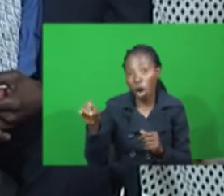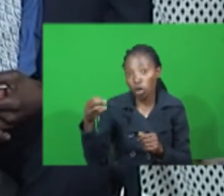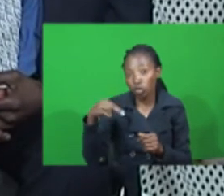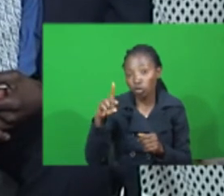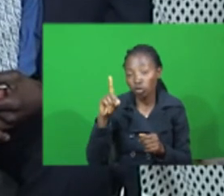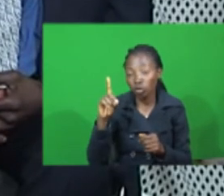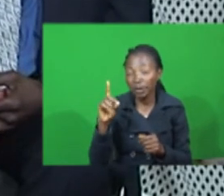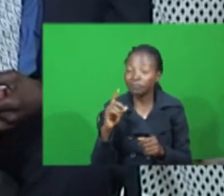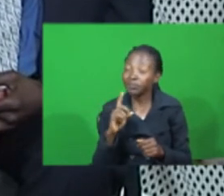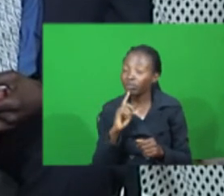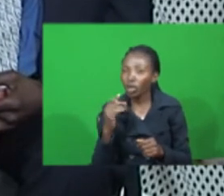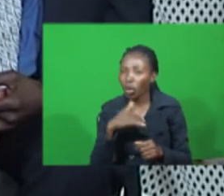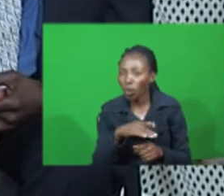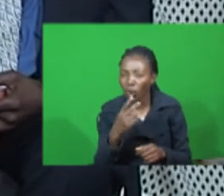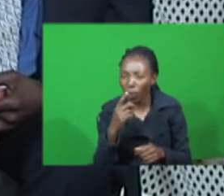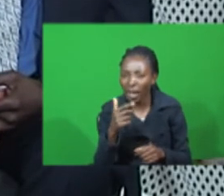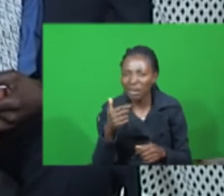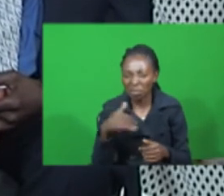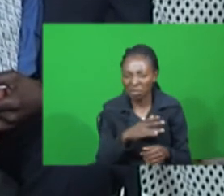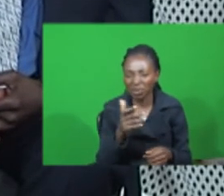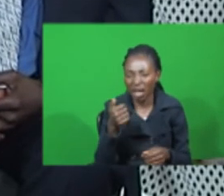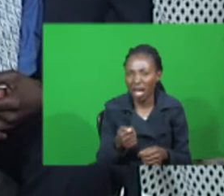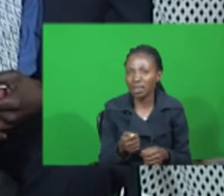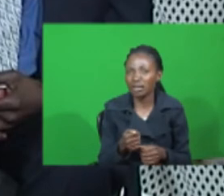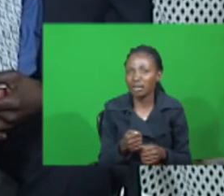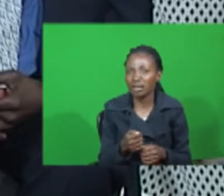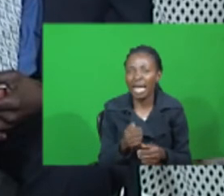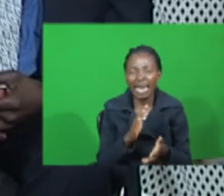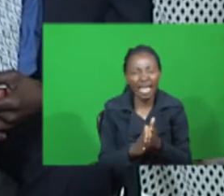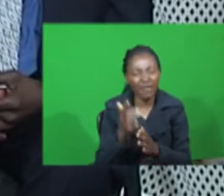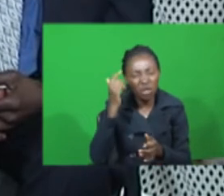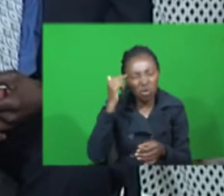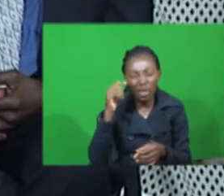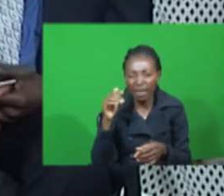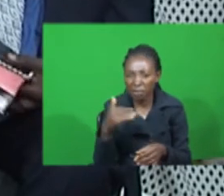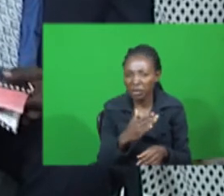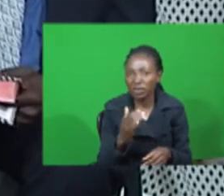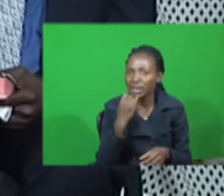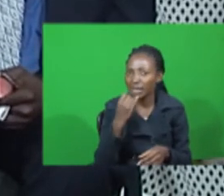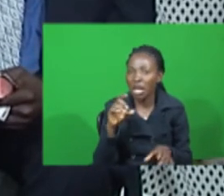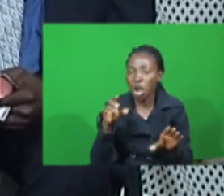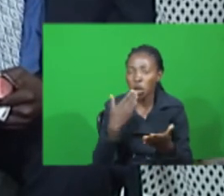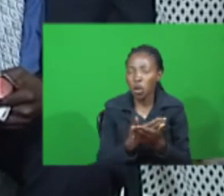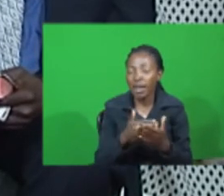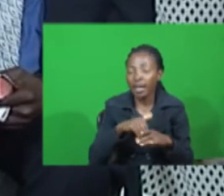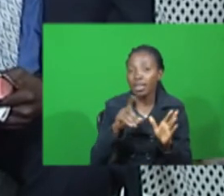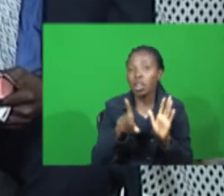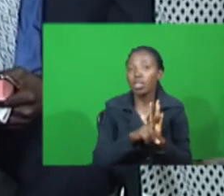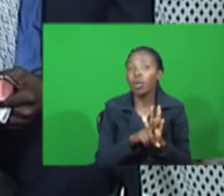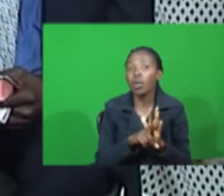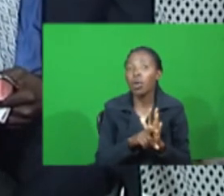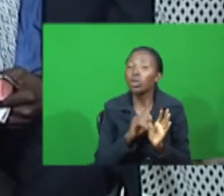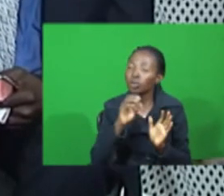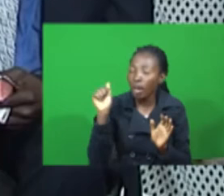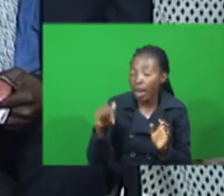chifeve chakabva chabvunza anozoti kuti chifeveche nditamari muroora kureva kuti Tamari